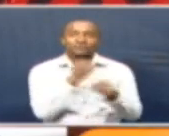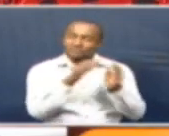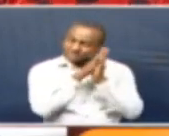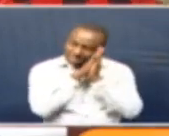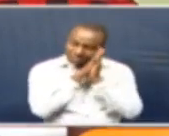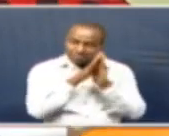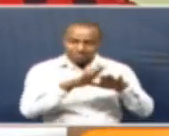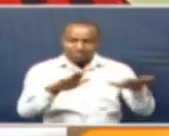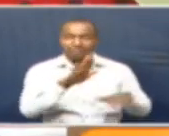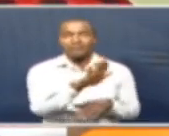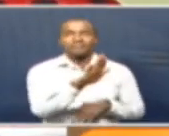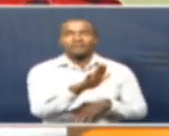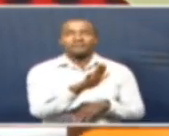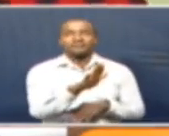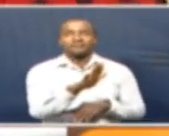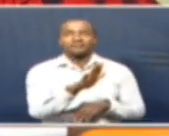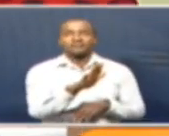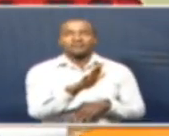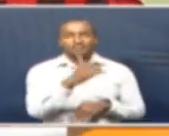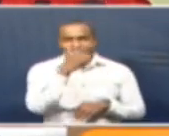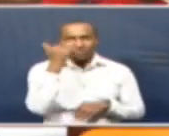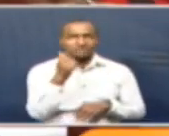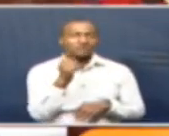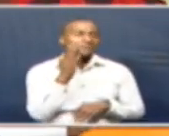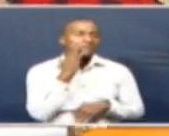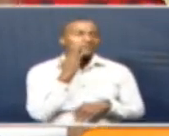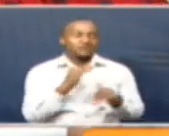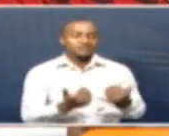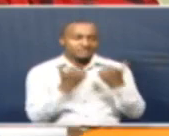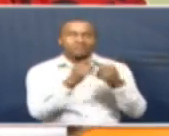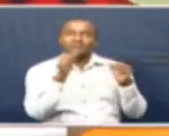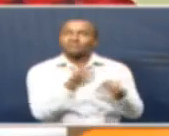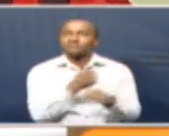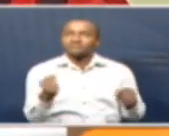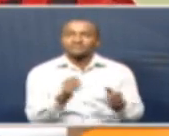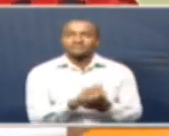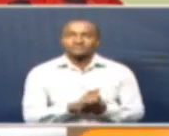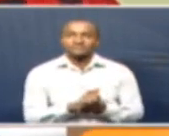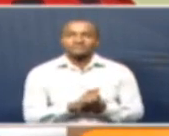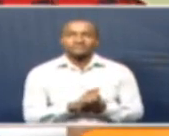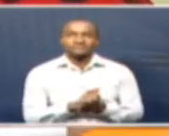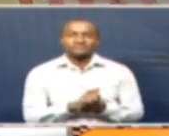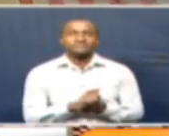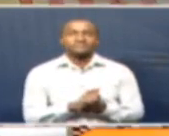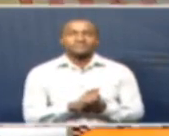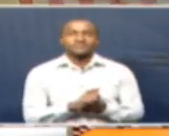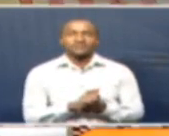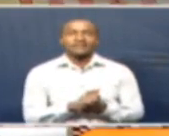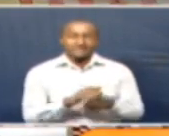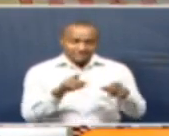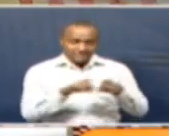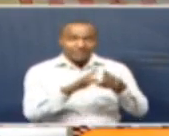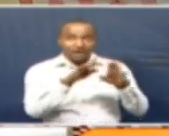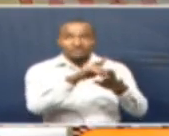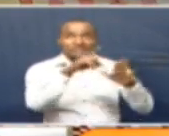kitanda chako, na yani la sasa wampisha kwa sababu ni double bed, mama njoo lale hapa. Makosa. Hata mnafanya hivyo kitanda umenabali ile nyumba